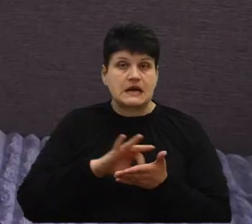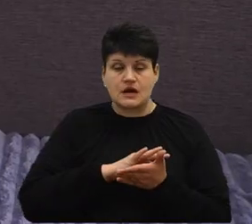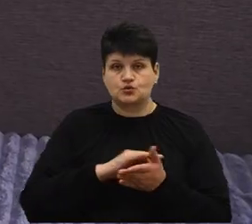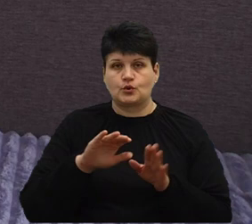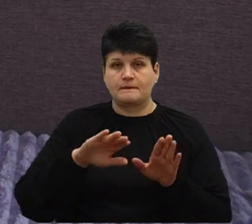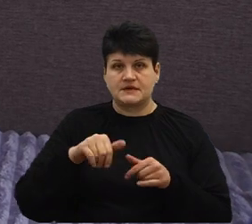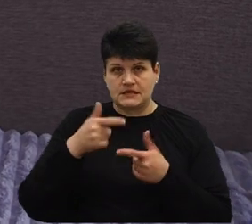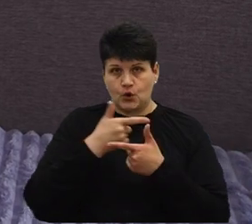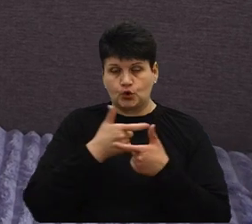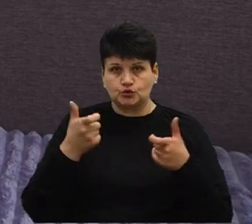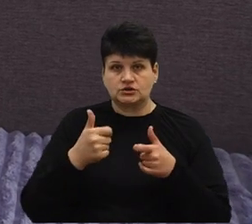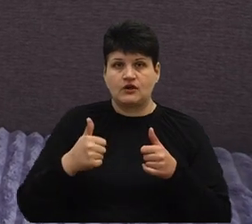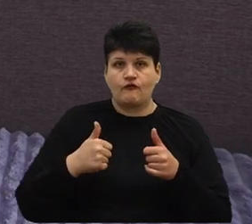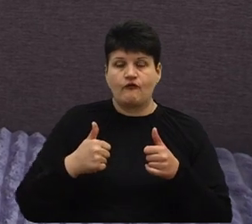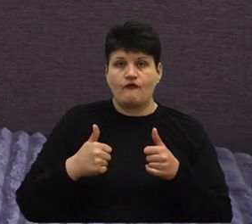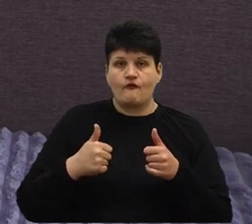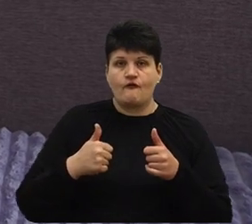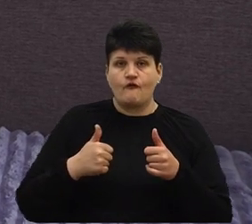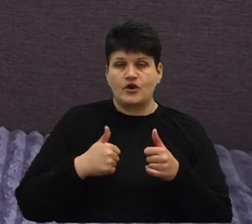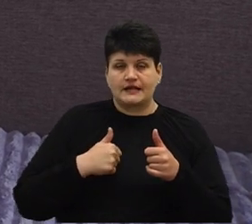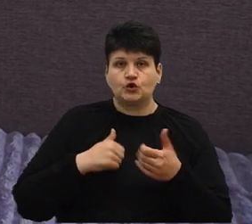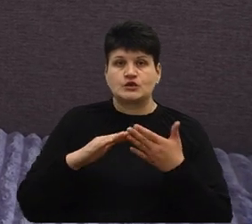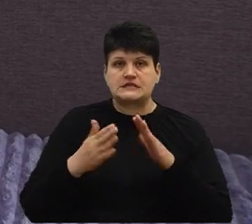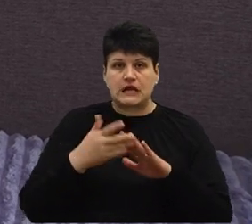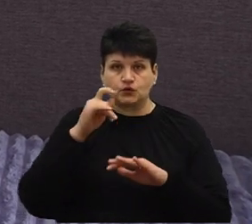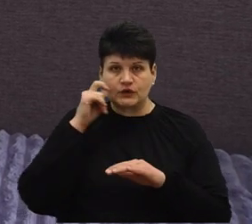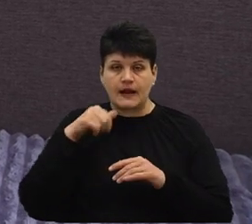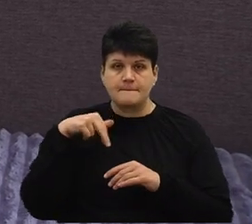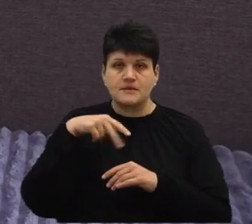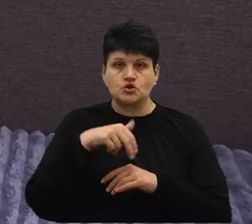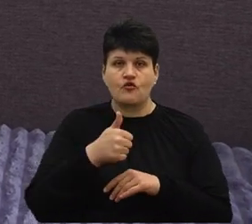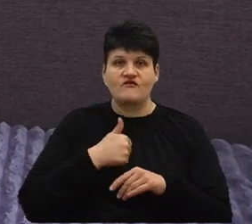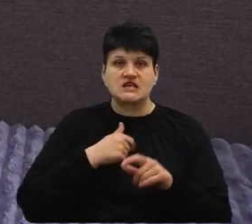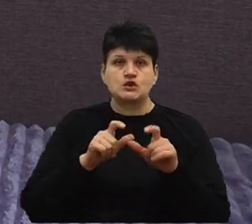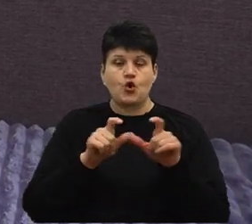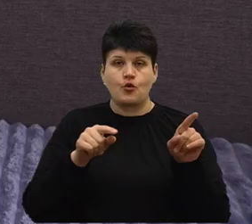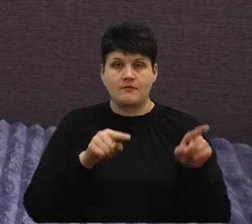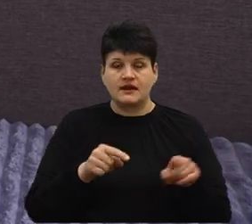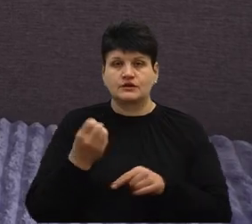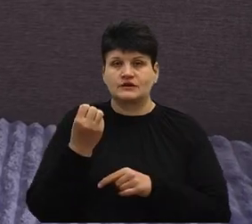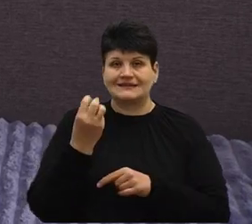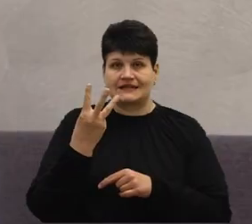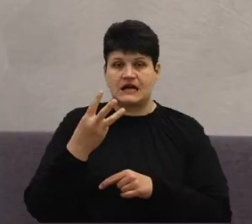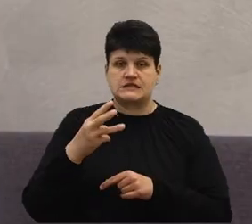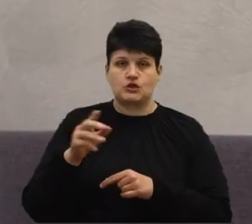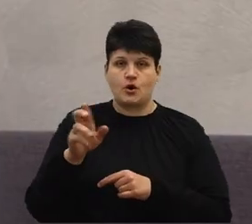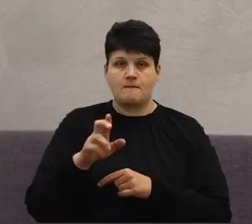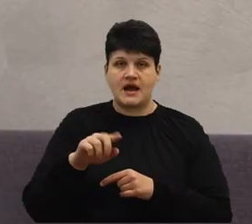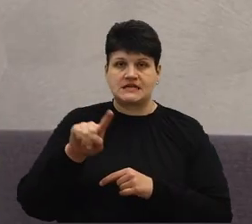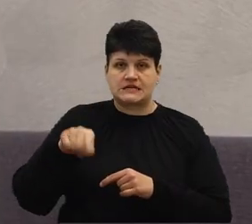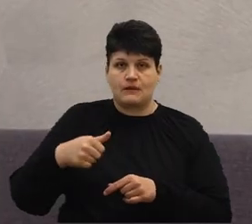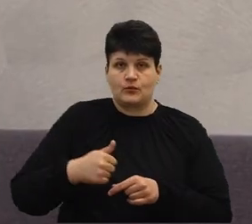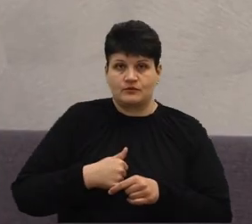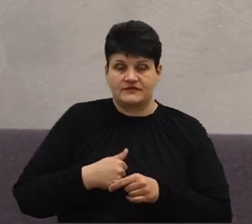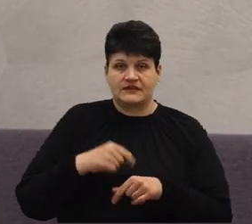воєнного стану в країні пішов військомат і його 13 березня мобілізували дуже рідко